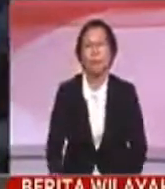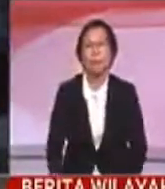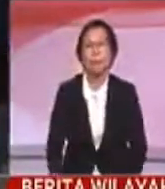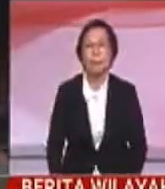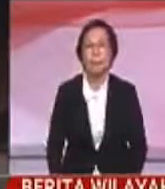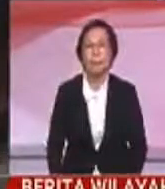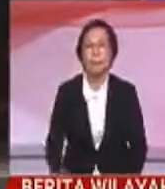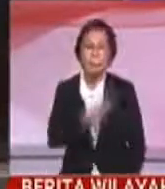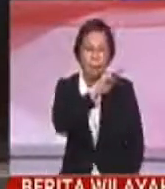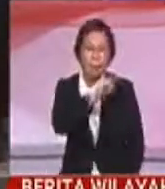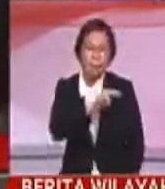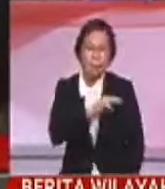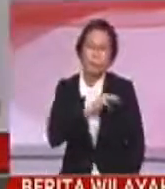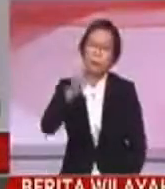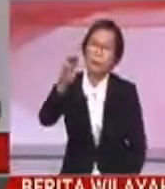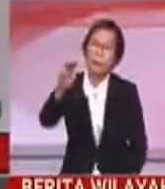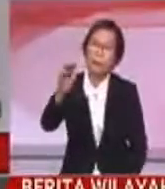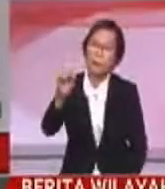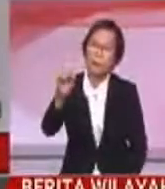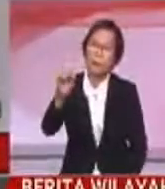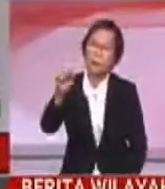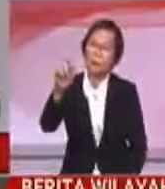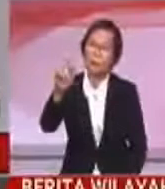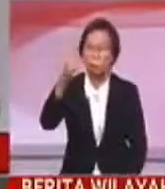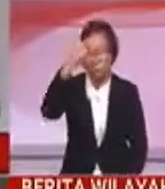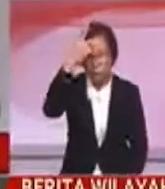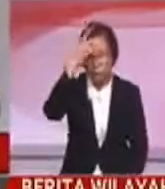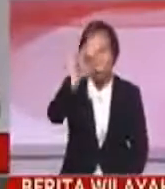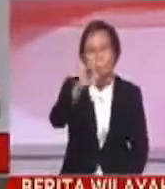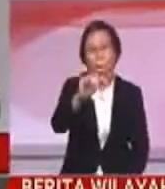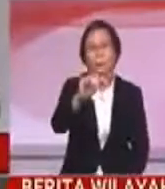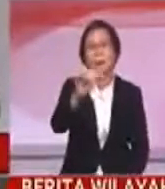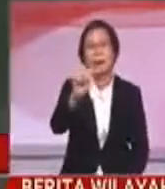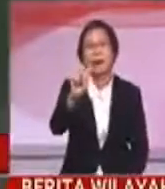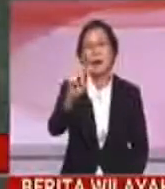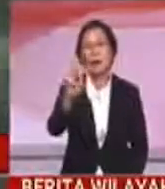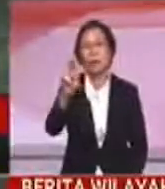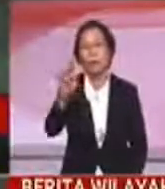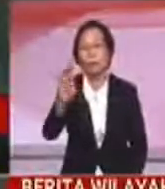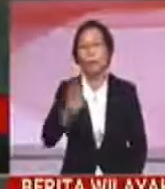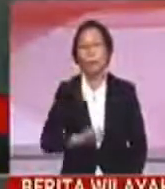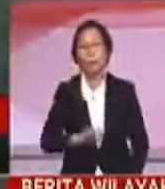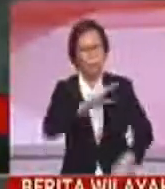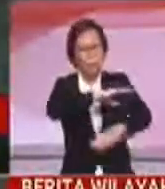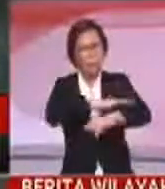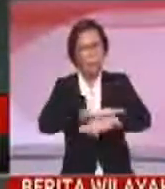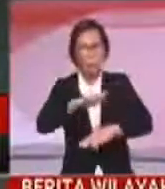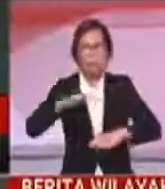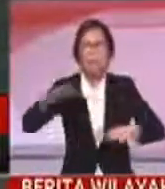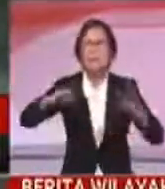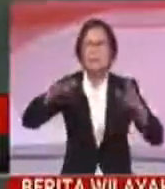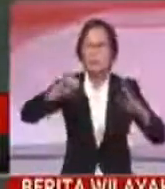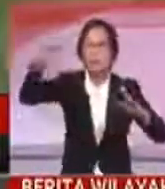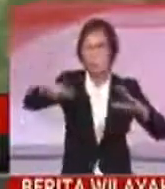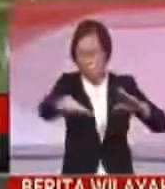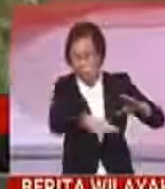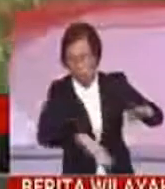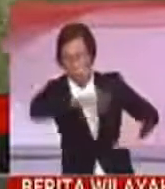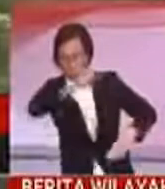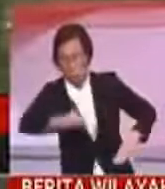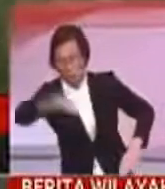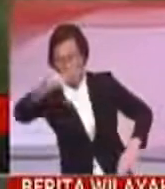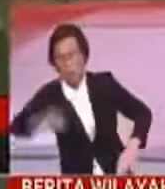menteri sains teknologi dan inovasi Sabah datuyo Khan berkata keadaan berbukit buka audisi Sabah antara penyumbang kepada